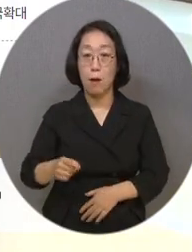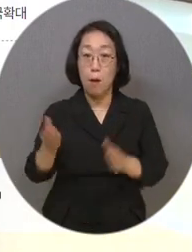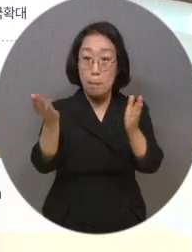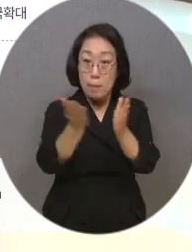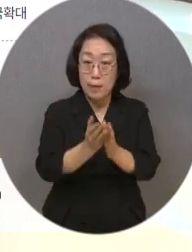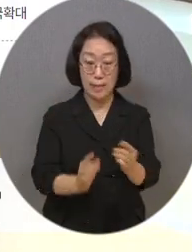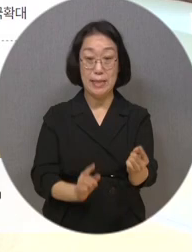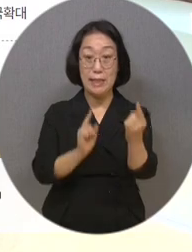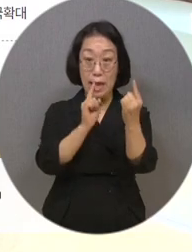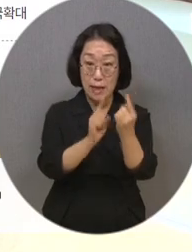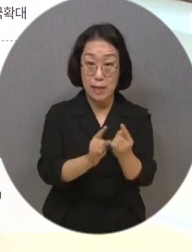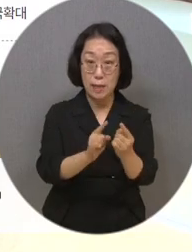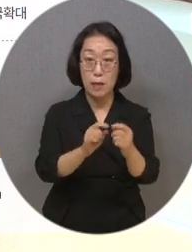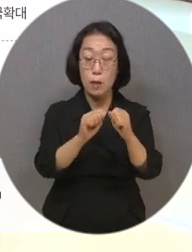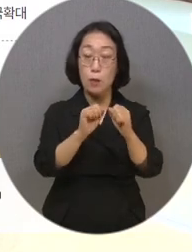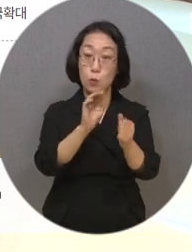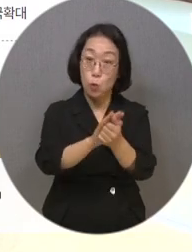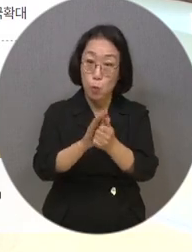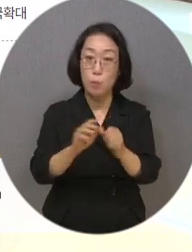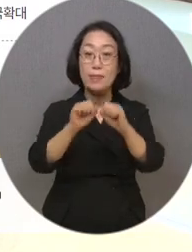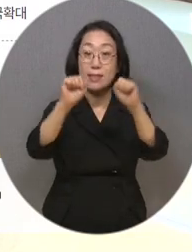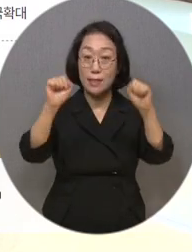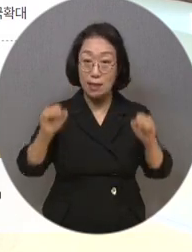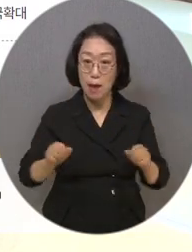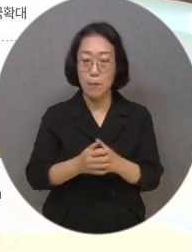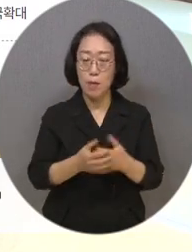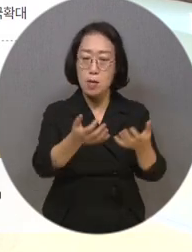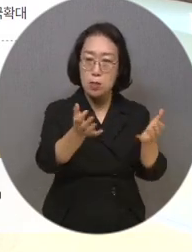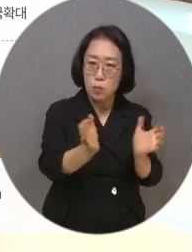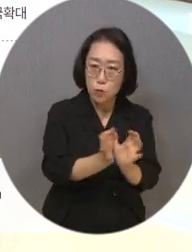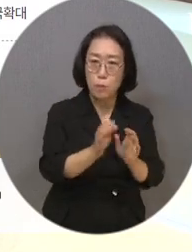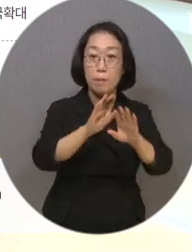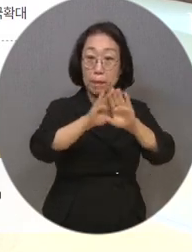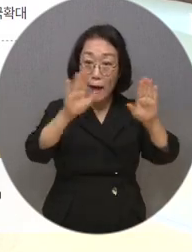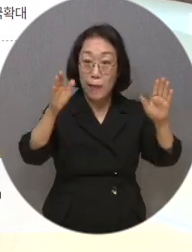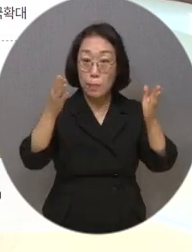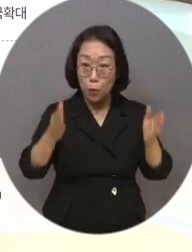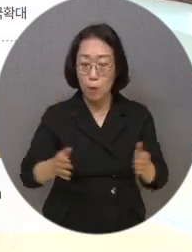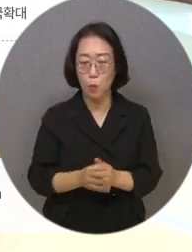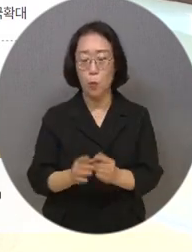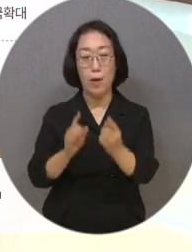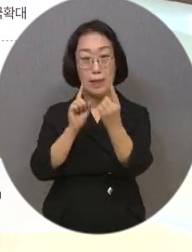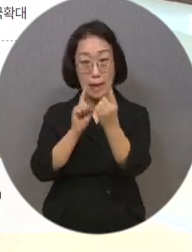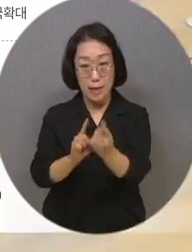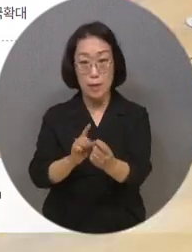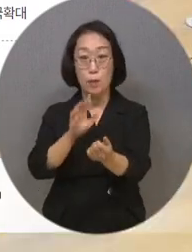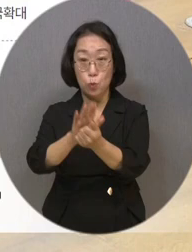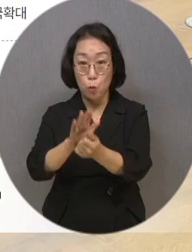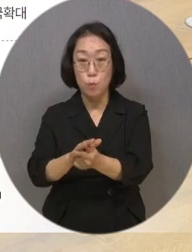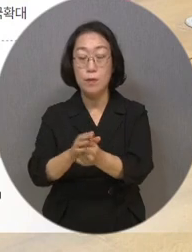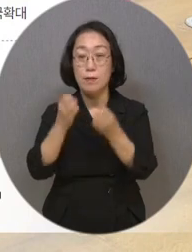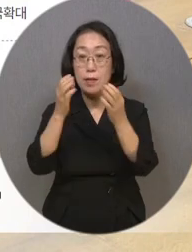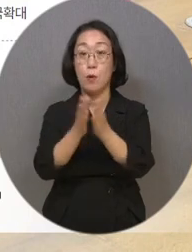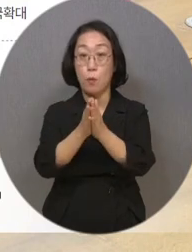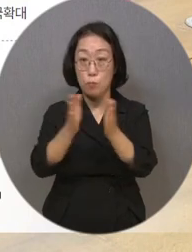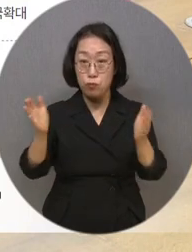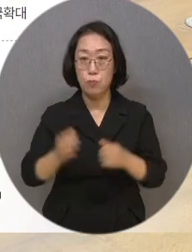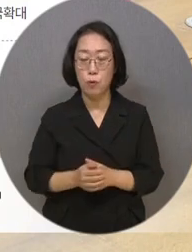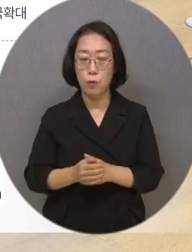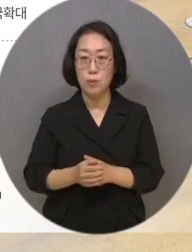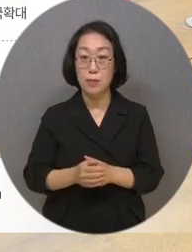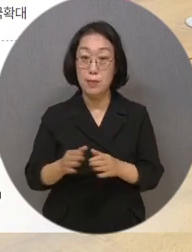일대일 돌봄 체계 구축을 위해 주간 그룹형과 주간 개인별 일대일 돌봄을 신설하고 현재